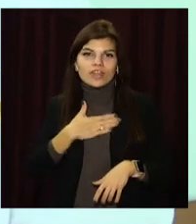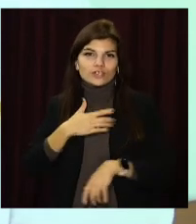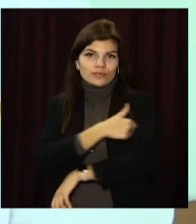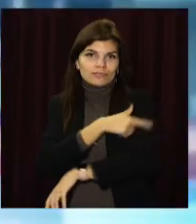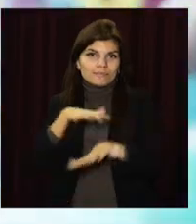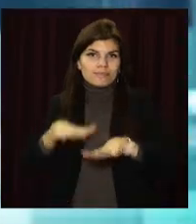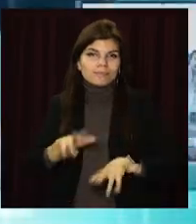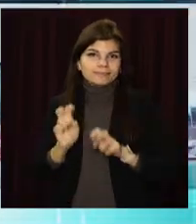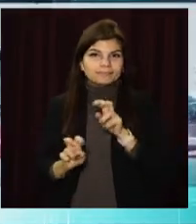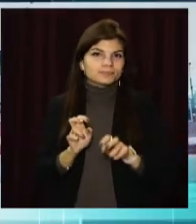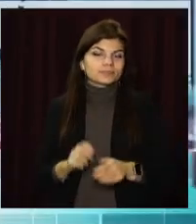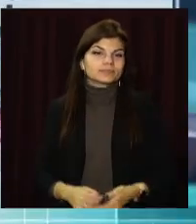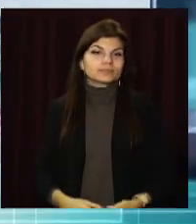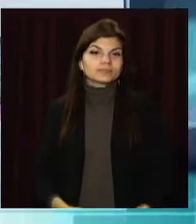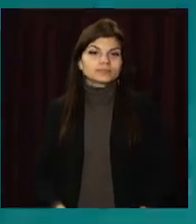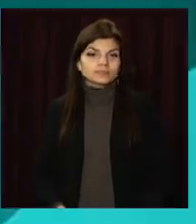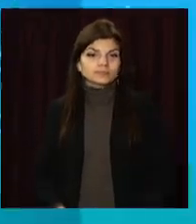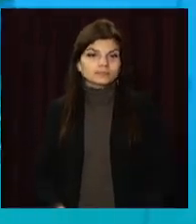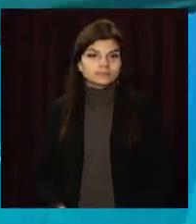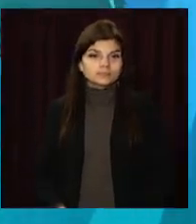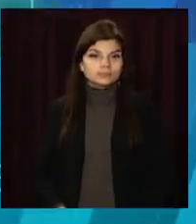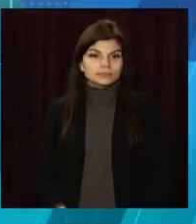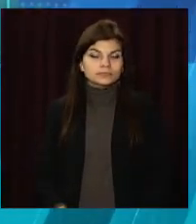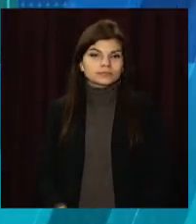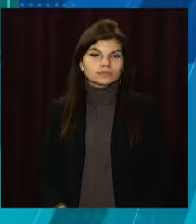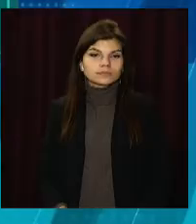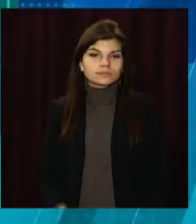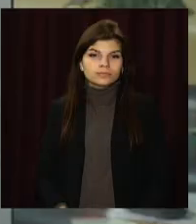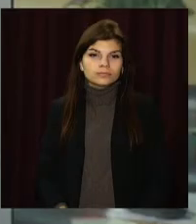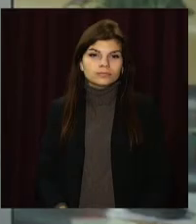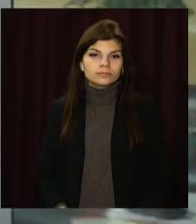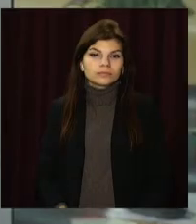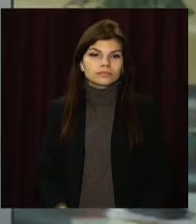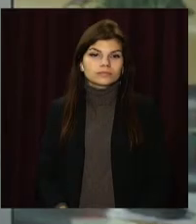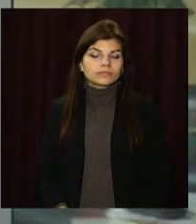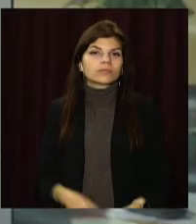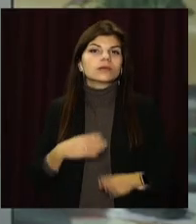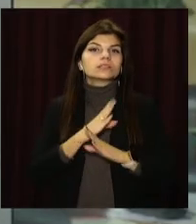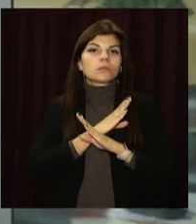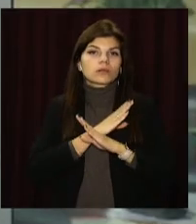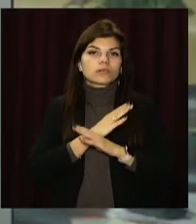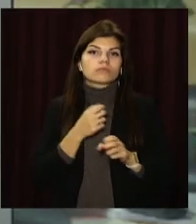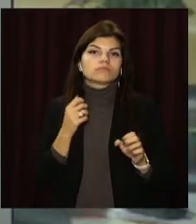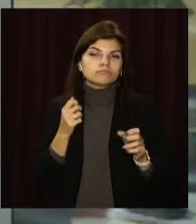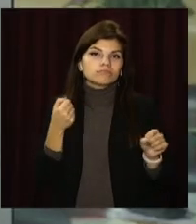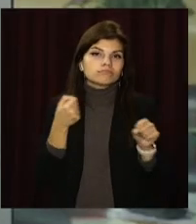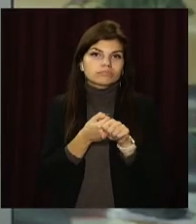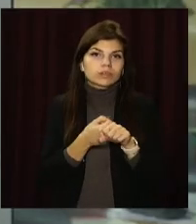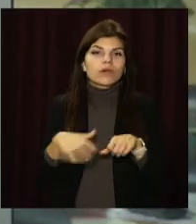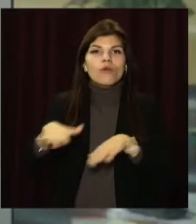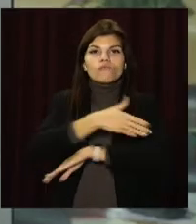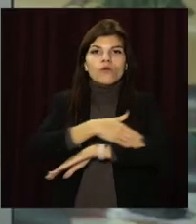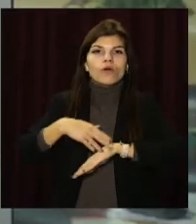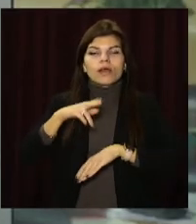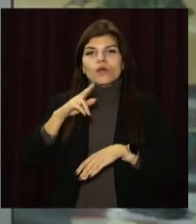закладі. Смертельна автотроща на вулиці